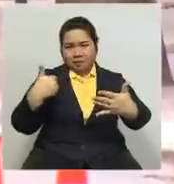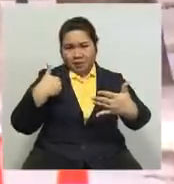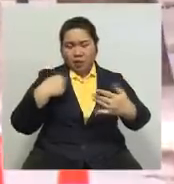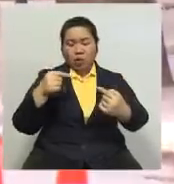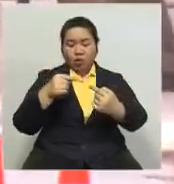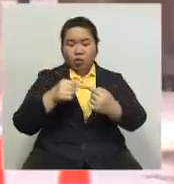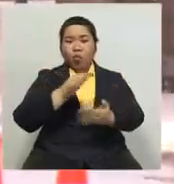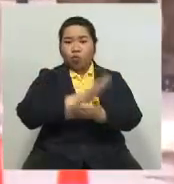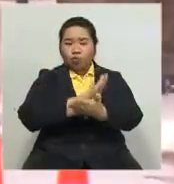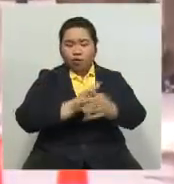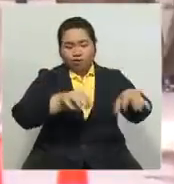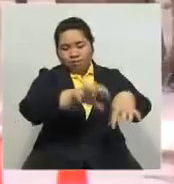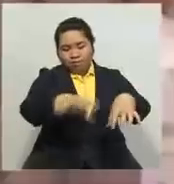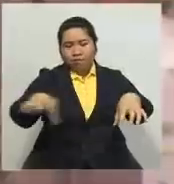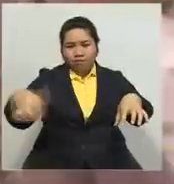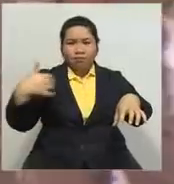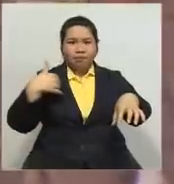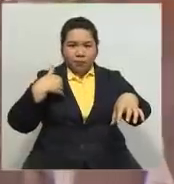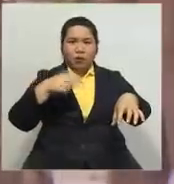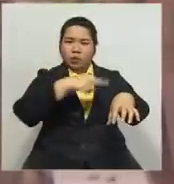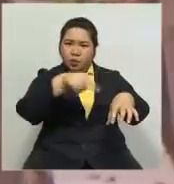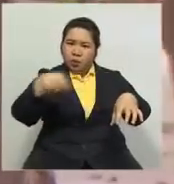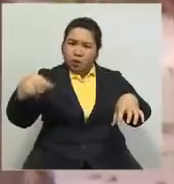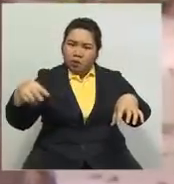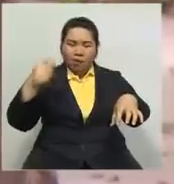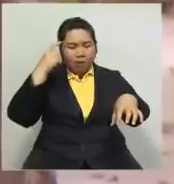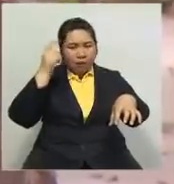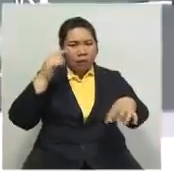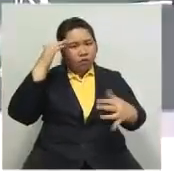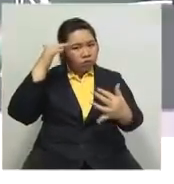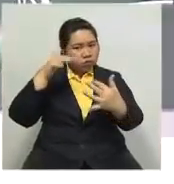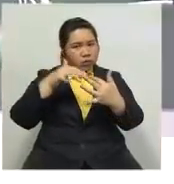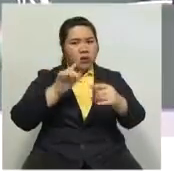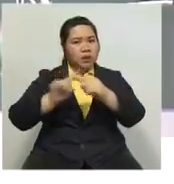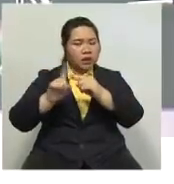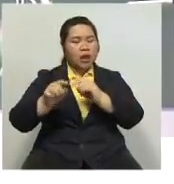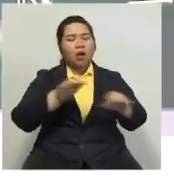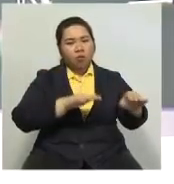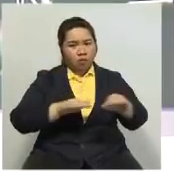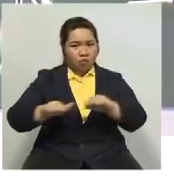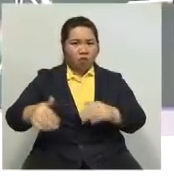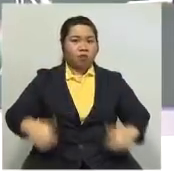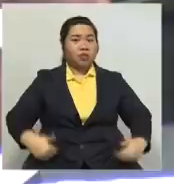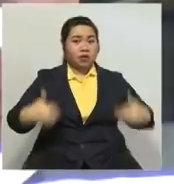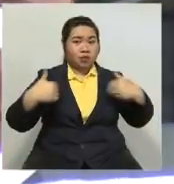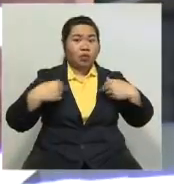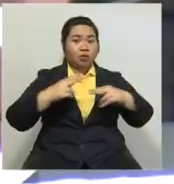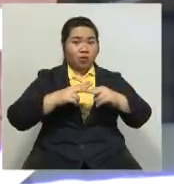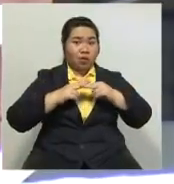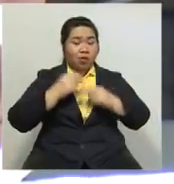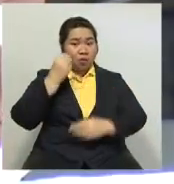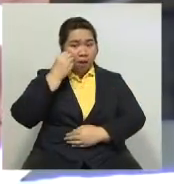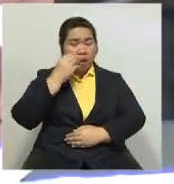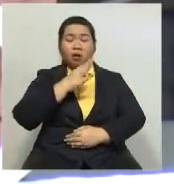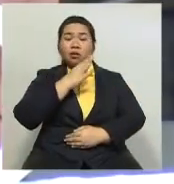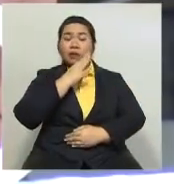าเพื่อติดตามผลในระบบโรงเรียนเพื่อให้ทุกคนมีสุขภาพจิตใจพร้อมที่จะกลับไปดำเนินชีวิตที่บ้านโดยเฉพาะในช่วง1เดือน